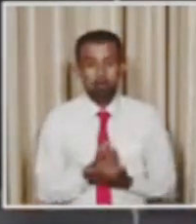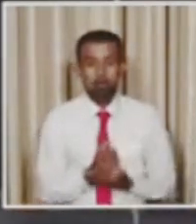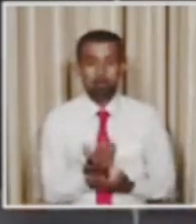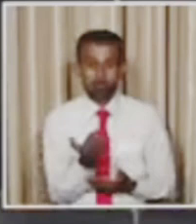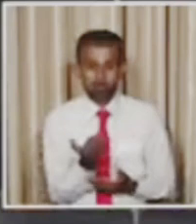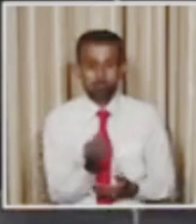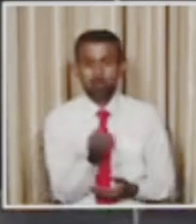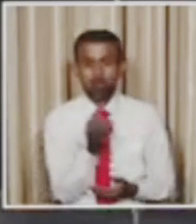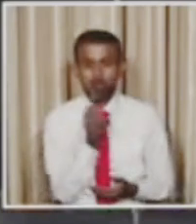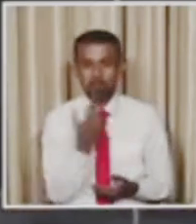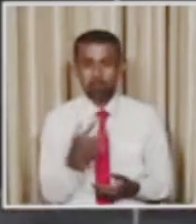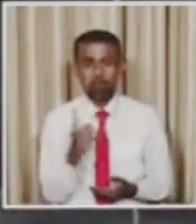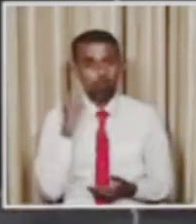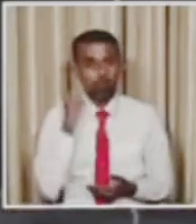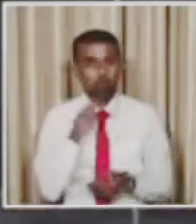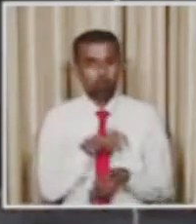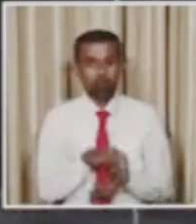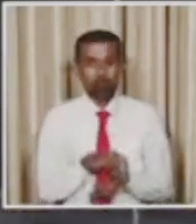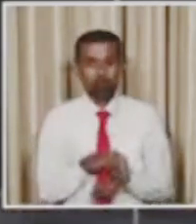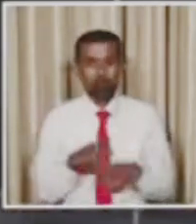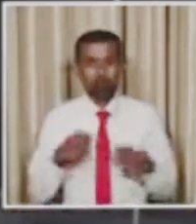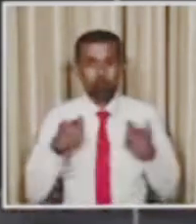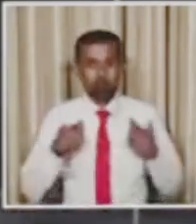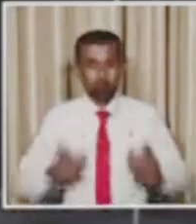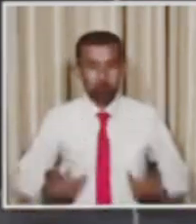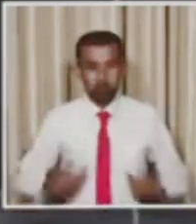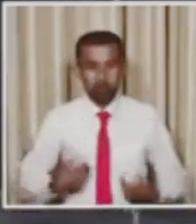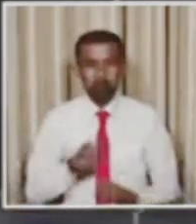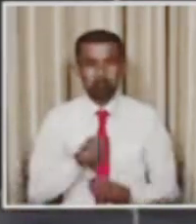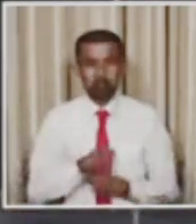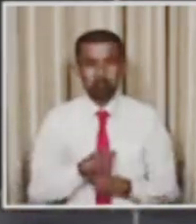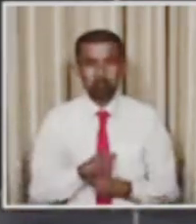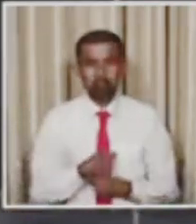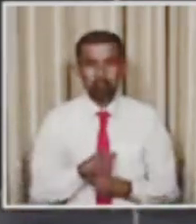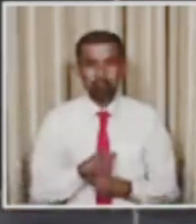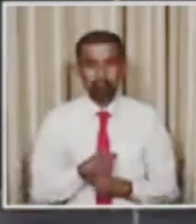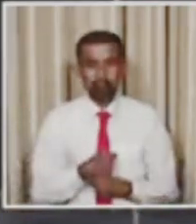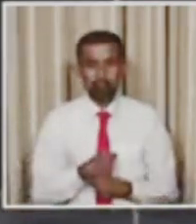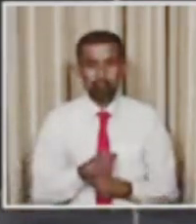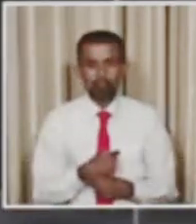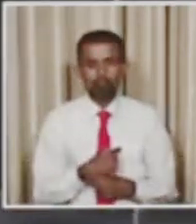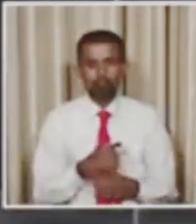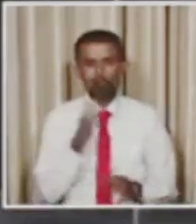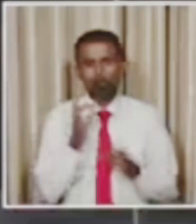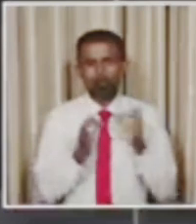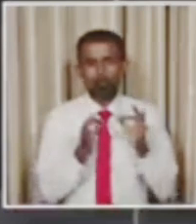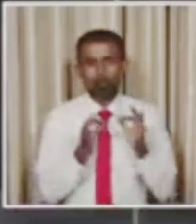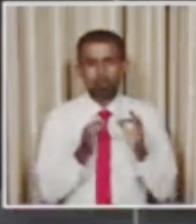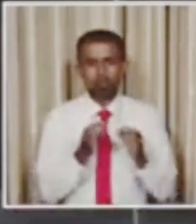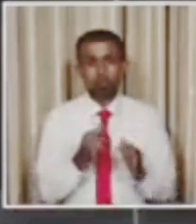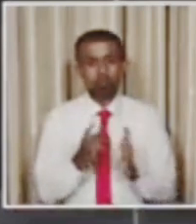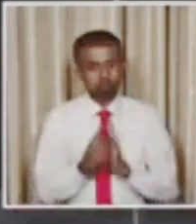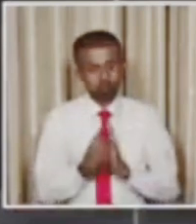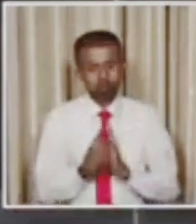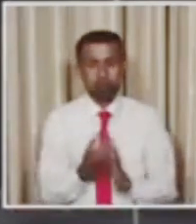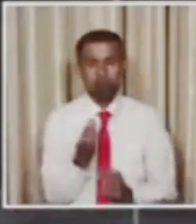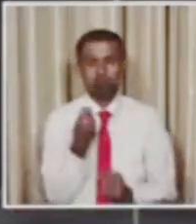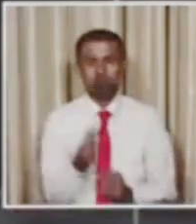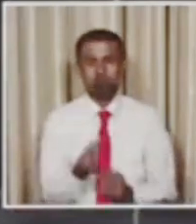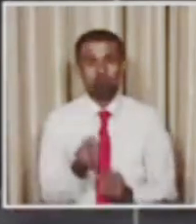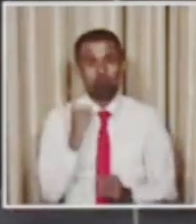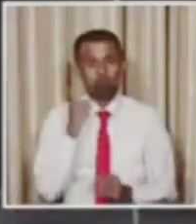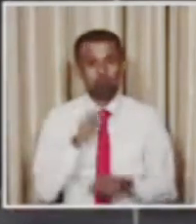හිටියා. ඒ වෙලාවේ මහින්ද රාජපක්ෂ රජය මොන කතන්දර තිබ්බත් අපි ඒ පිළිබඳව ගෞරව කර යුතුයි. ඒ